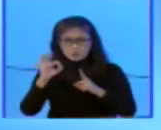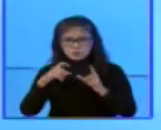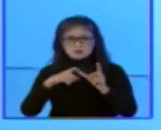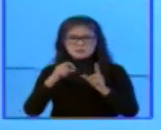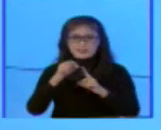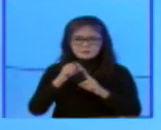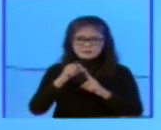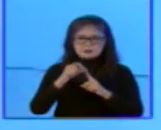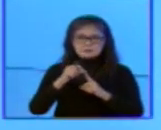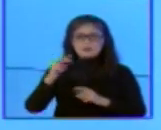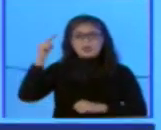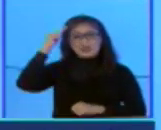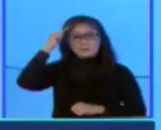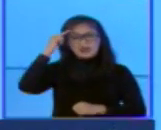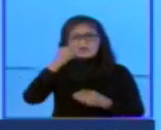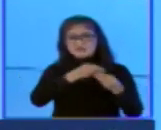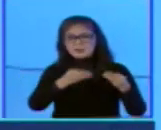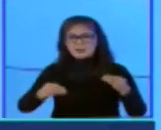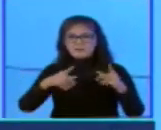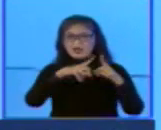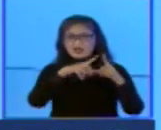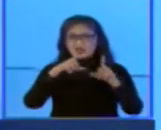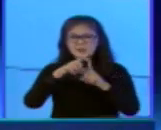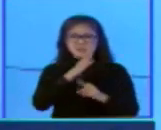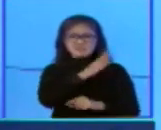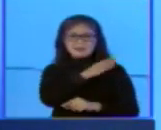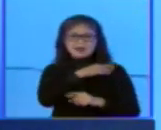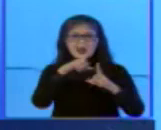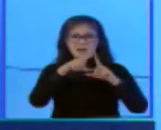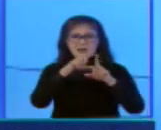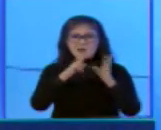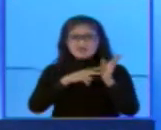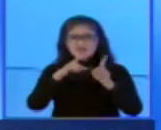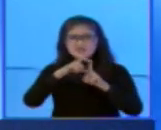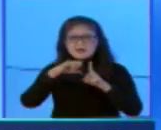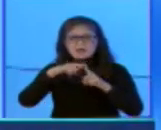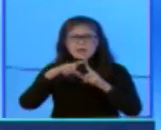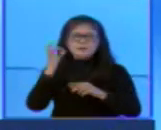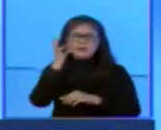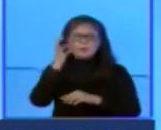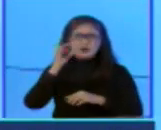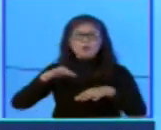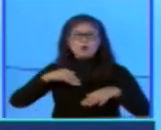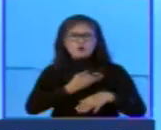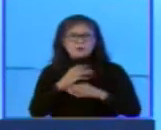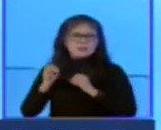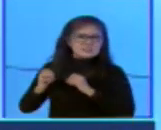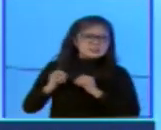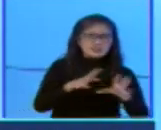Kepala Staf Angkatan Darat Jenderal Andika Perkasa juga meminta maaf kepada korban penyerangan dan perusakan Mapolsek Ciracas, Jakarta